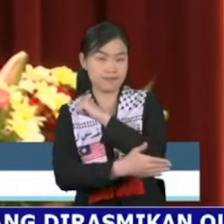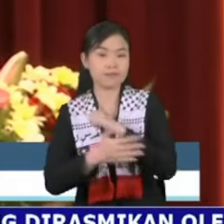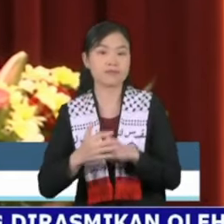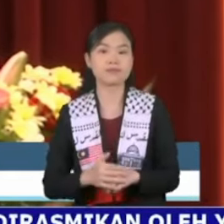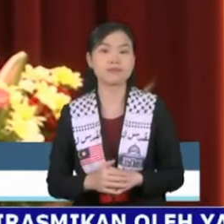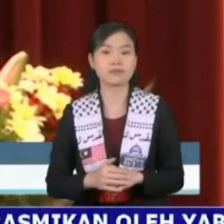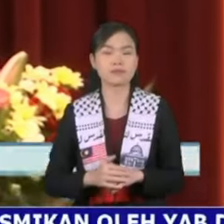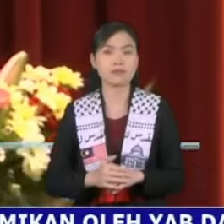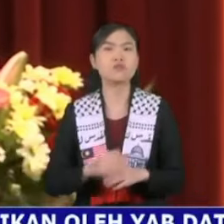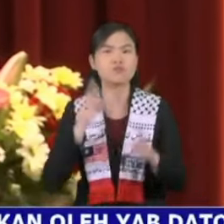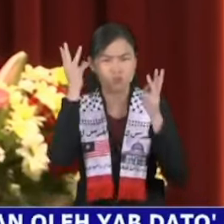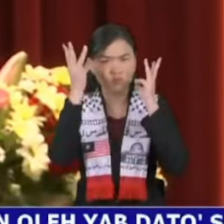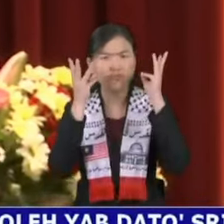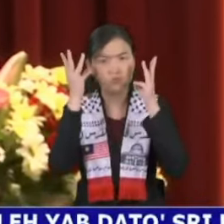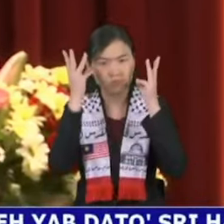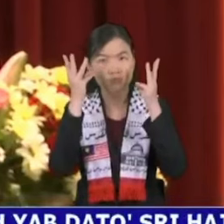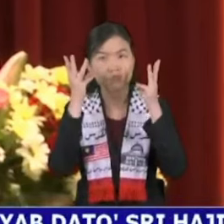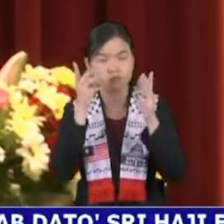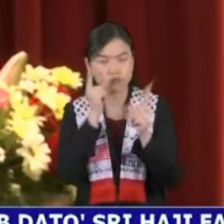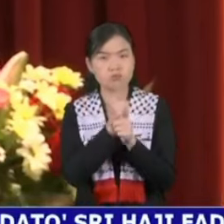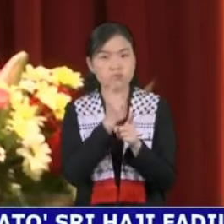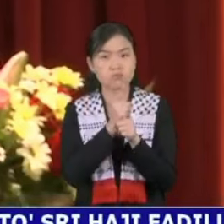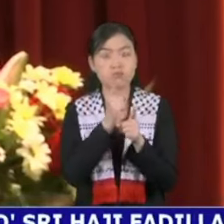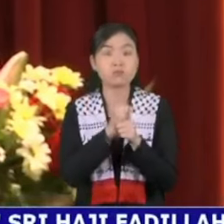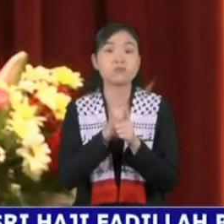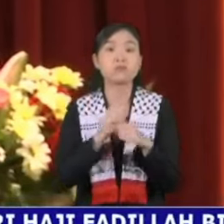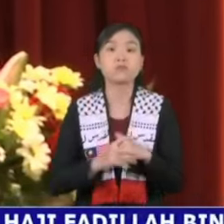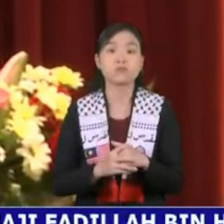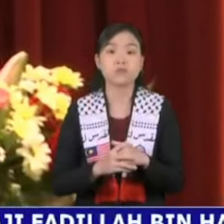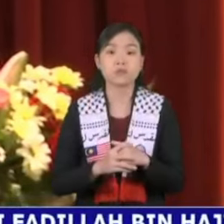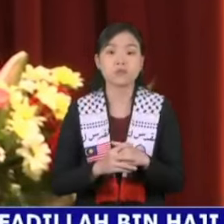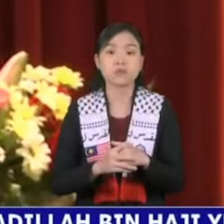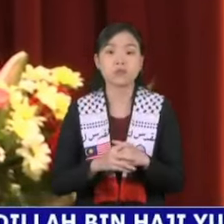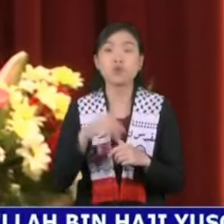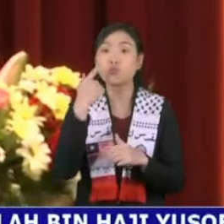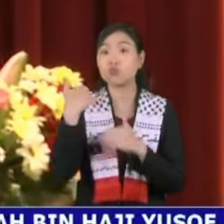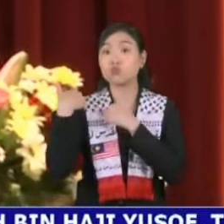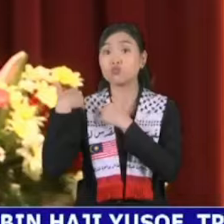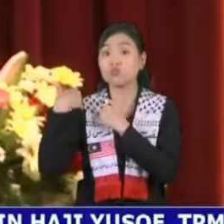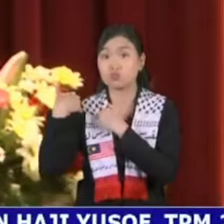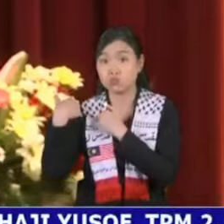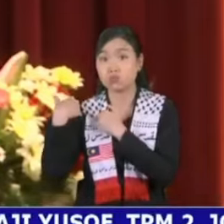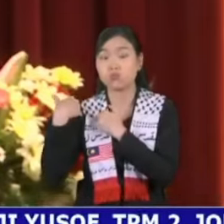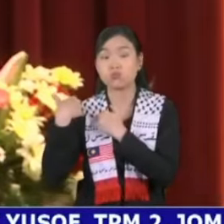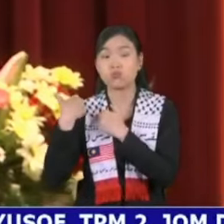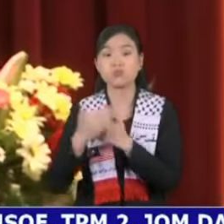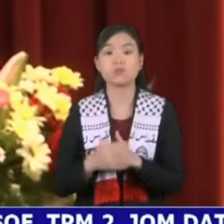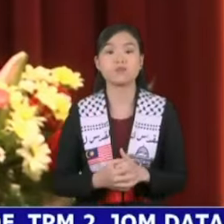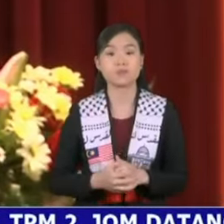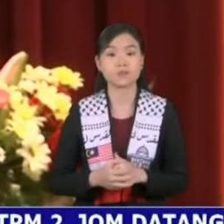tidak merisaukan? Tentu ia merisaukan bagi yang bertanggungjawab.